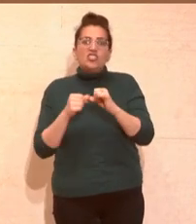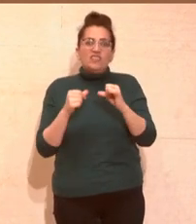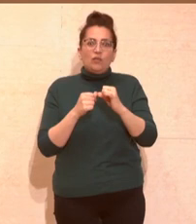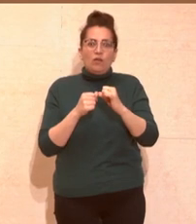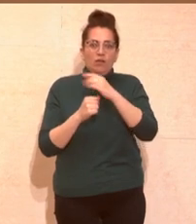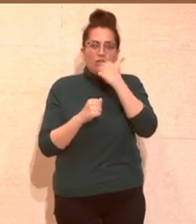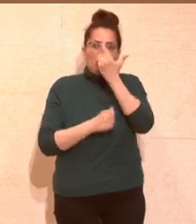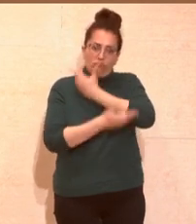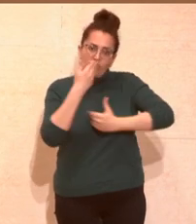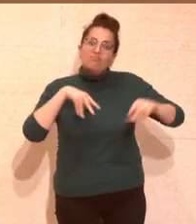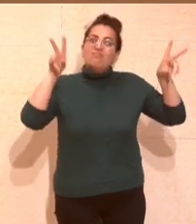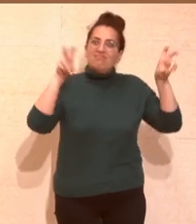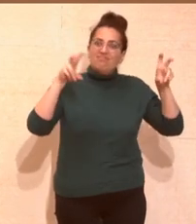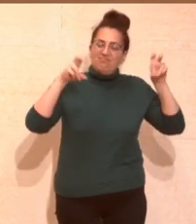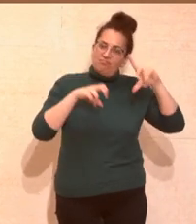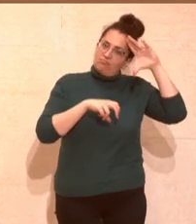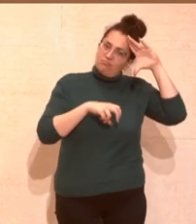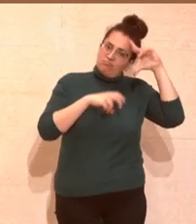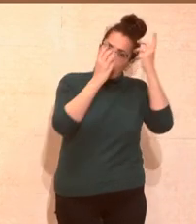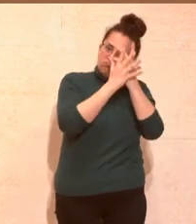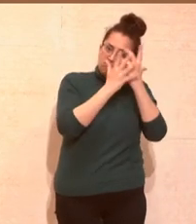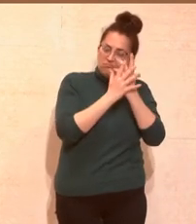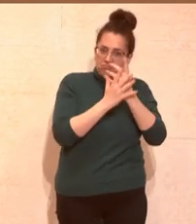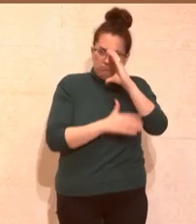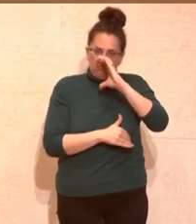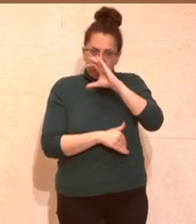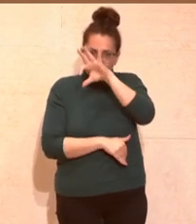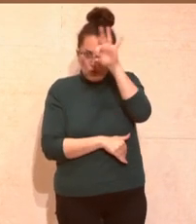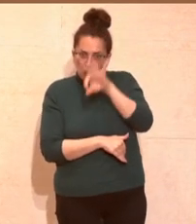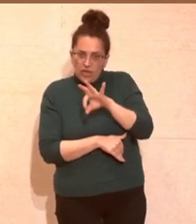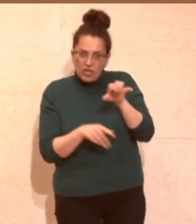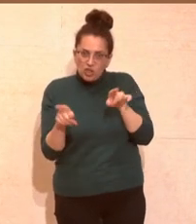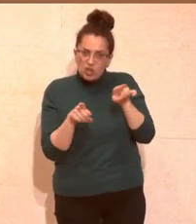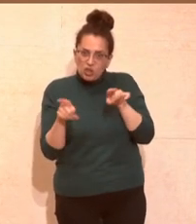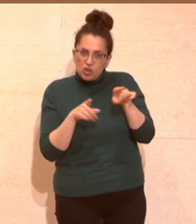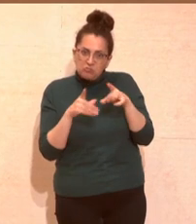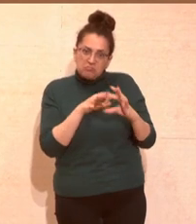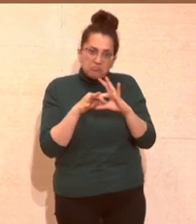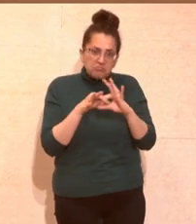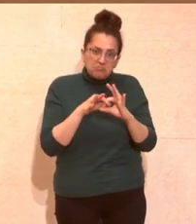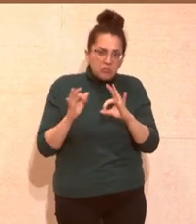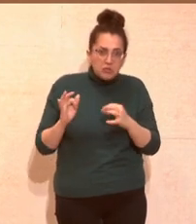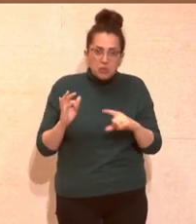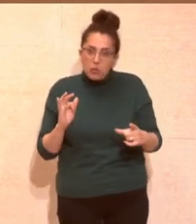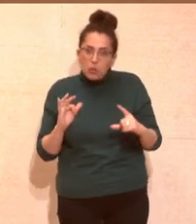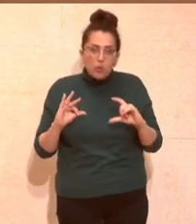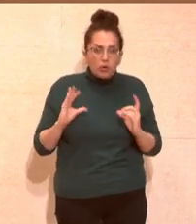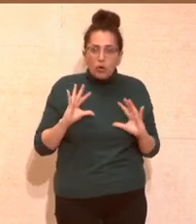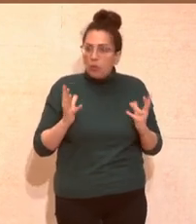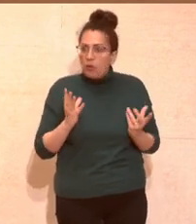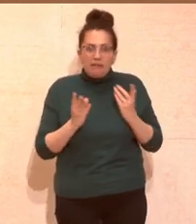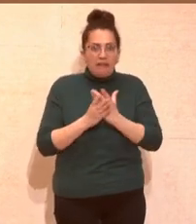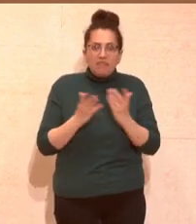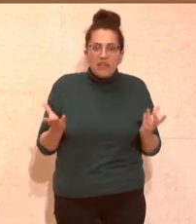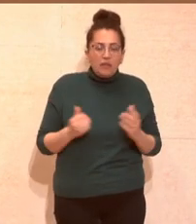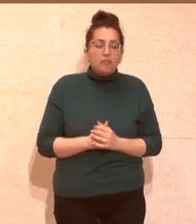Est-ce que vous avez des données là-dessus un peu précises sur le pourcentage, les liens et les moyens d'action? Merci.